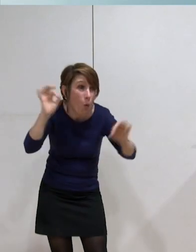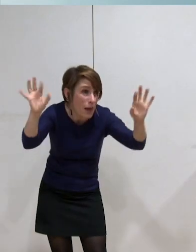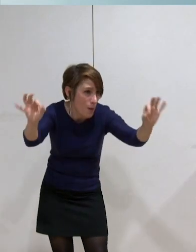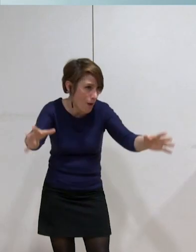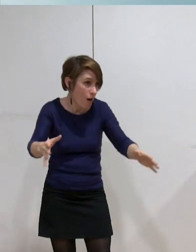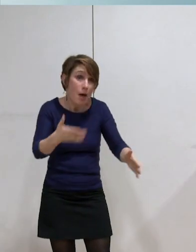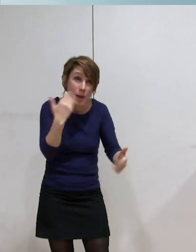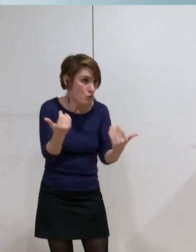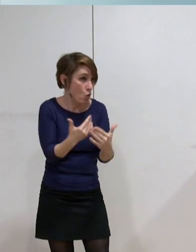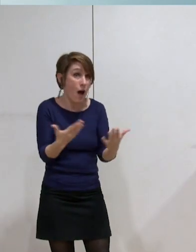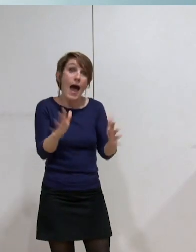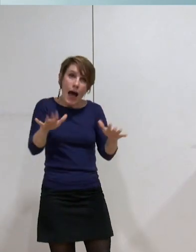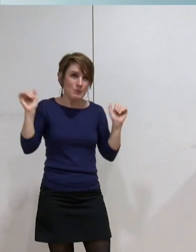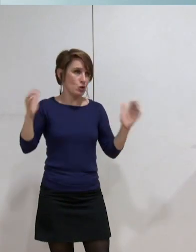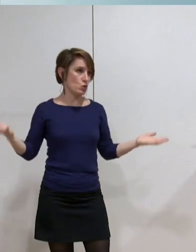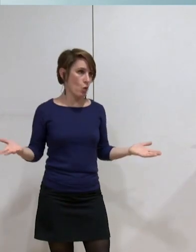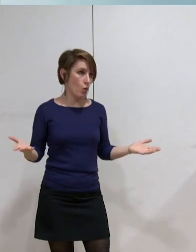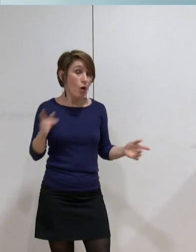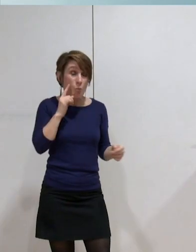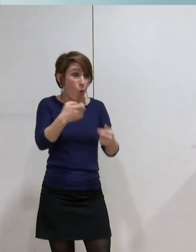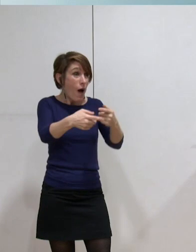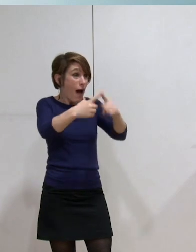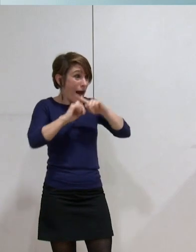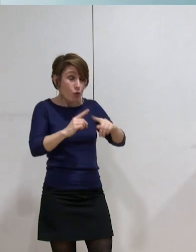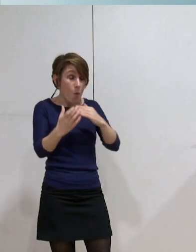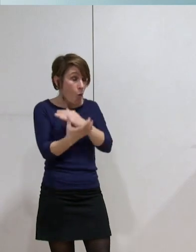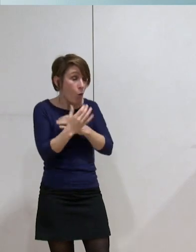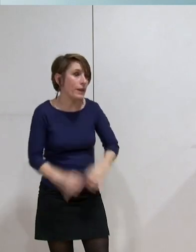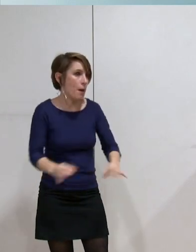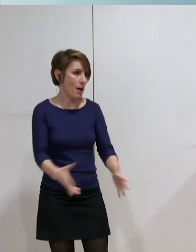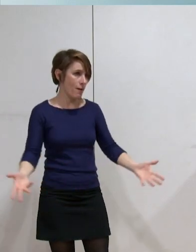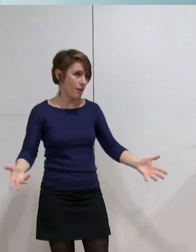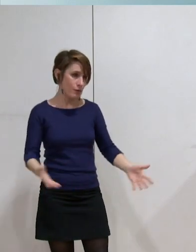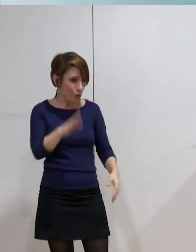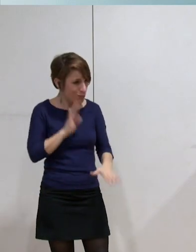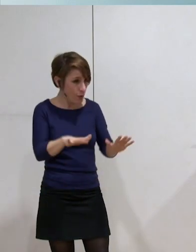faire abstenez-vous puisque vous n'avez pas d'argument contre abstenez-vous